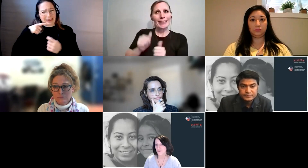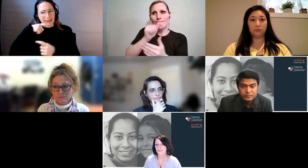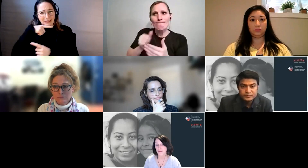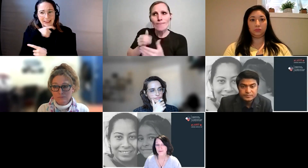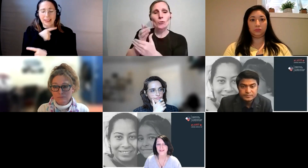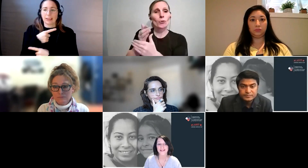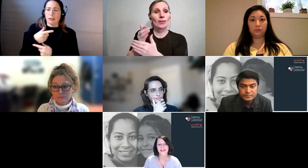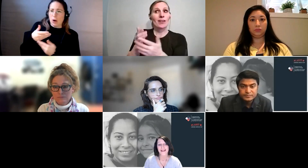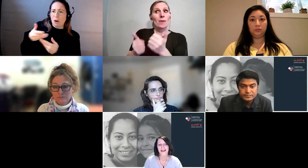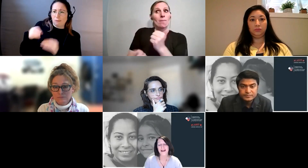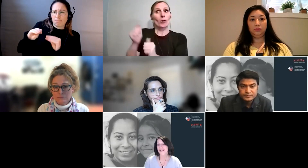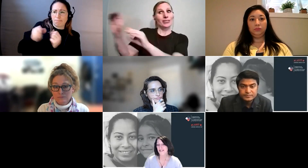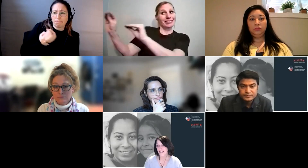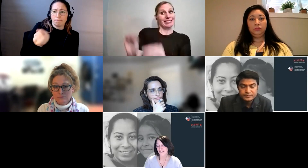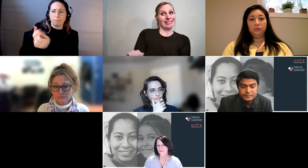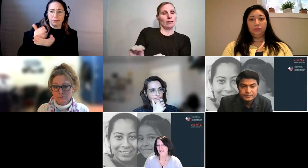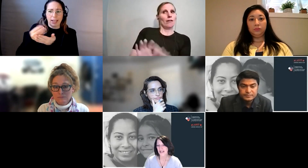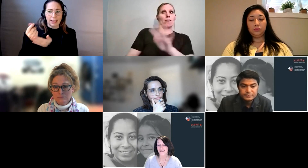donner l'appui financier.